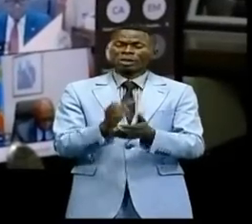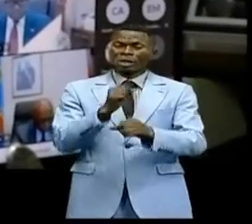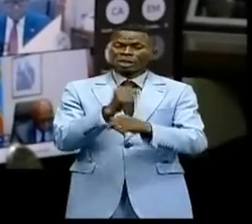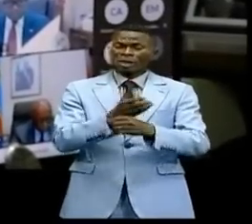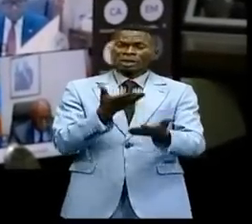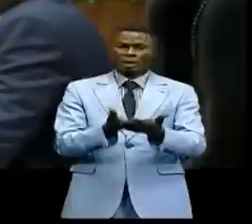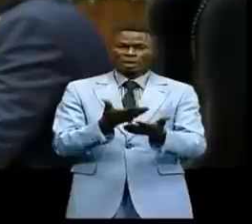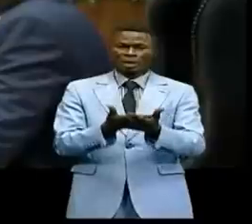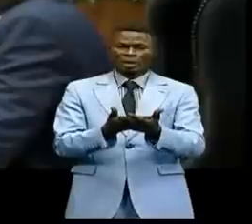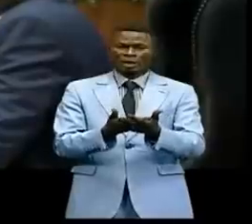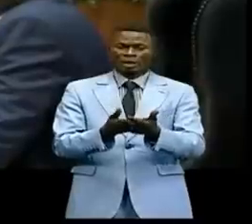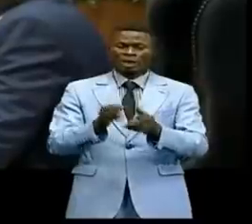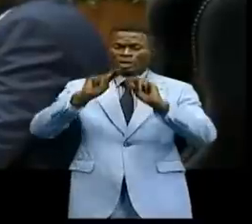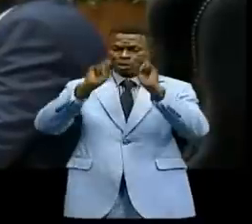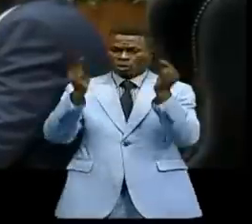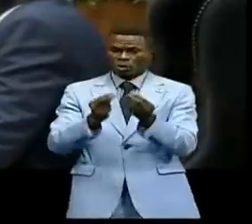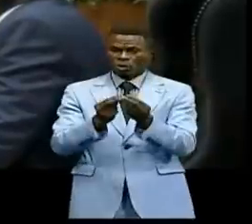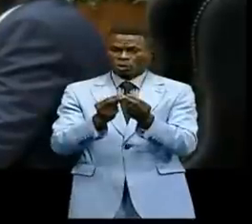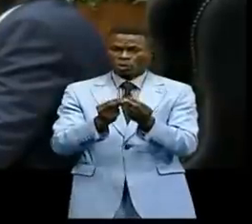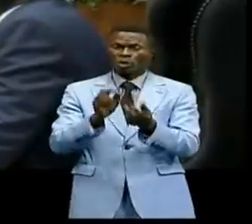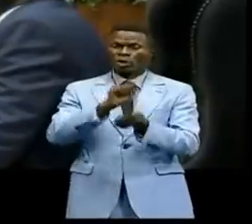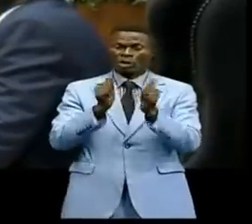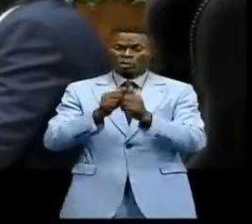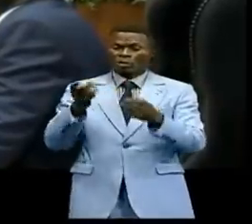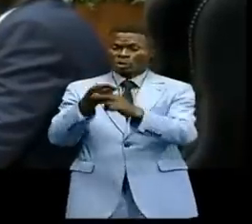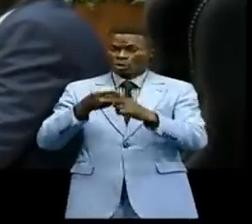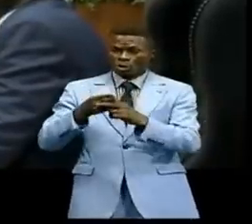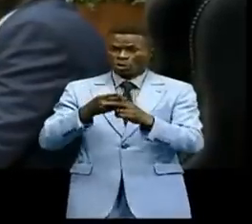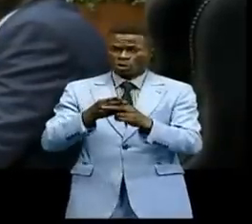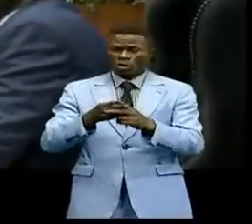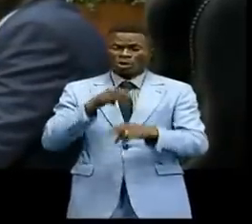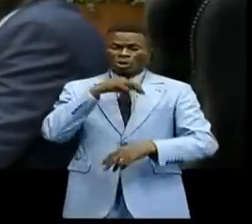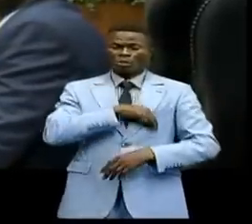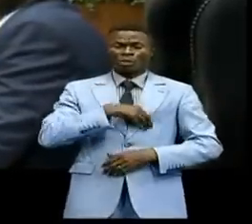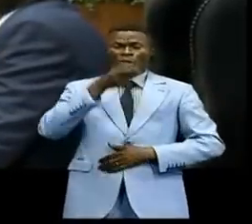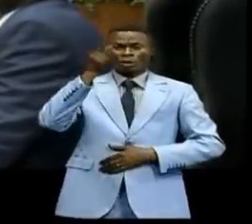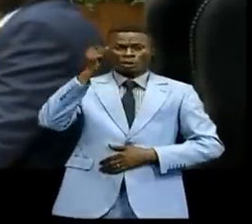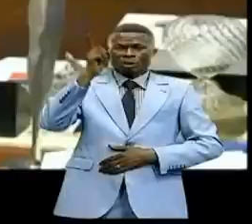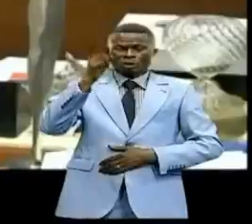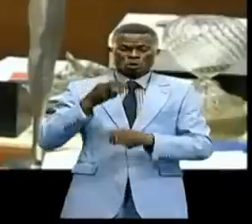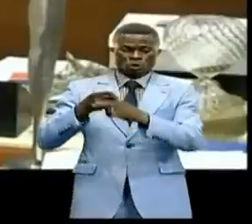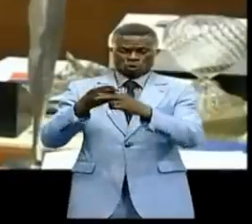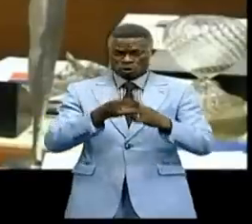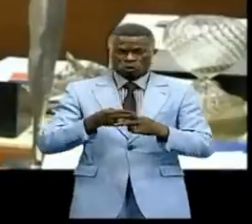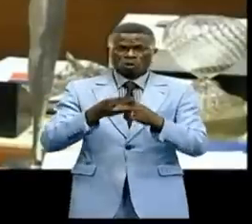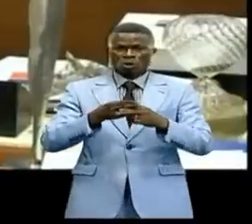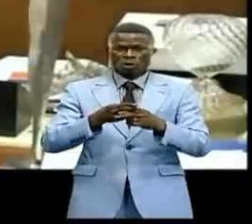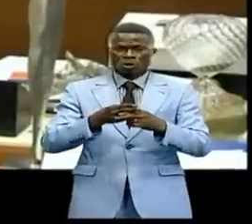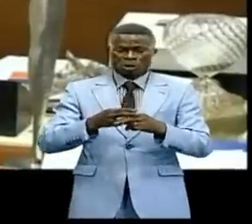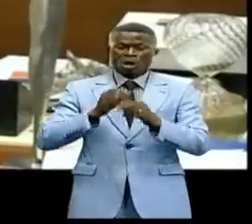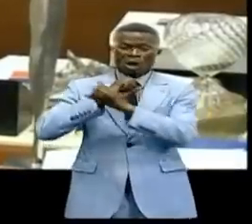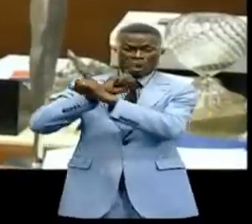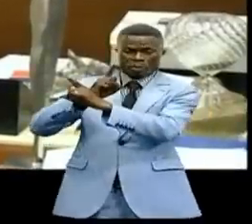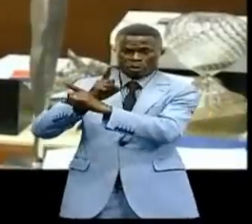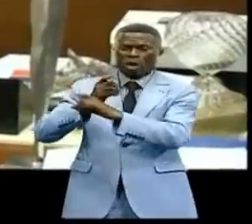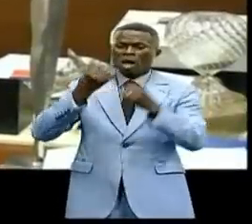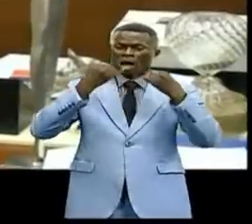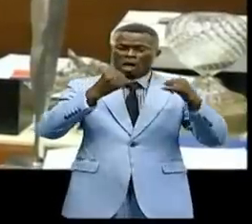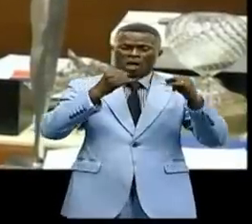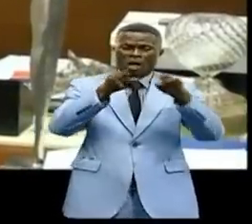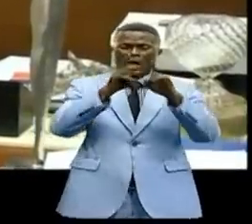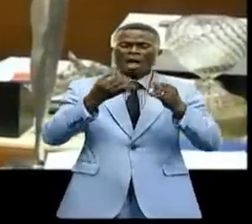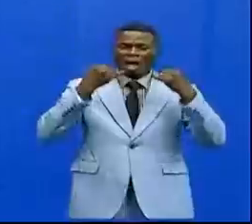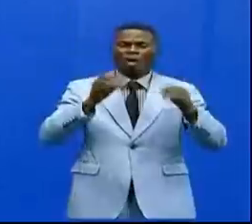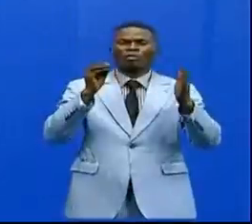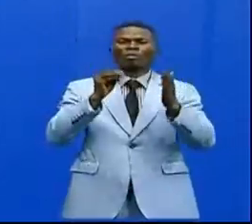pied une unité toxicovigilance qui aura pour mission de surveiller, prévenir, former et